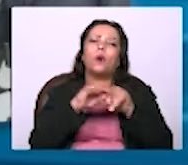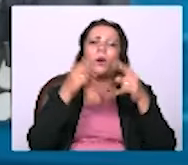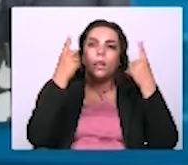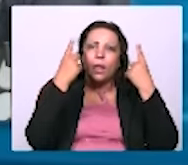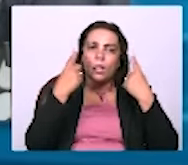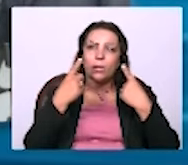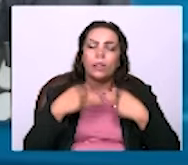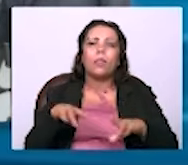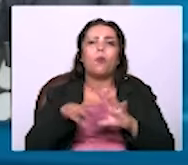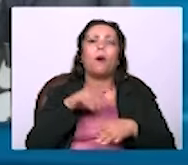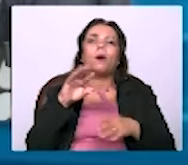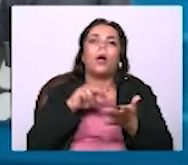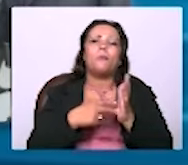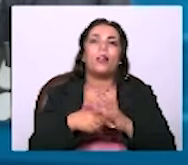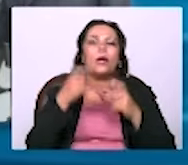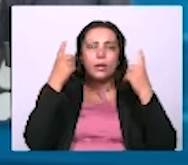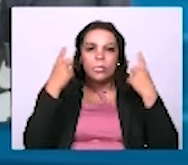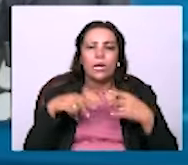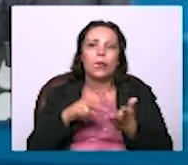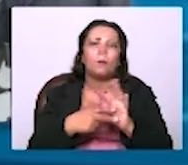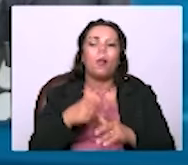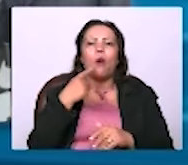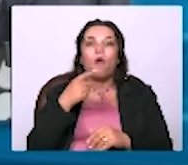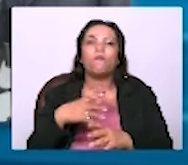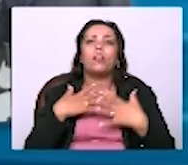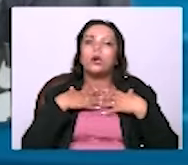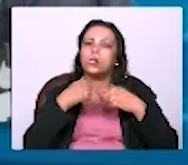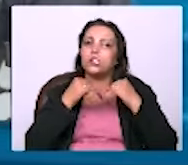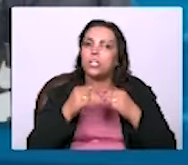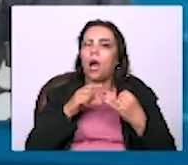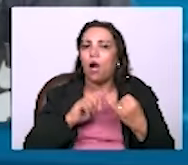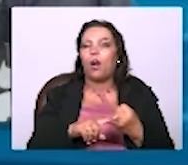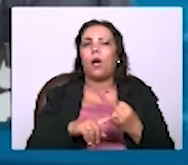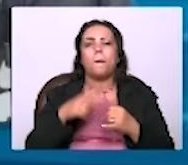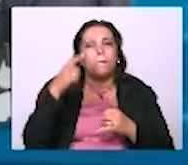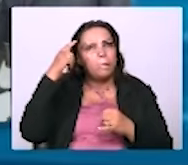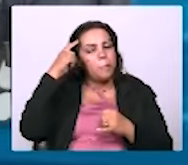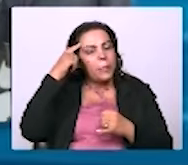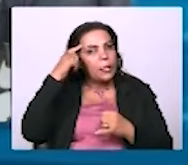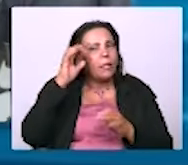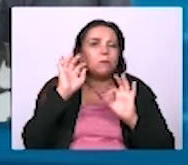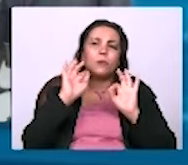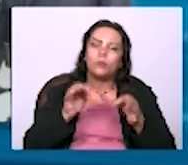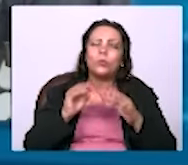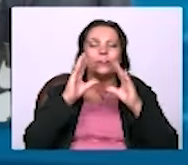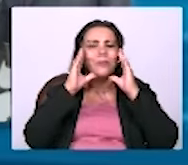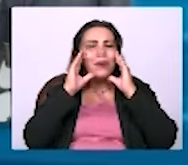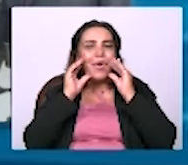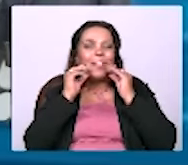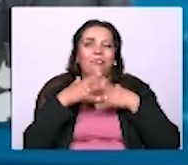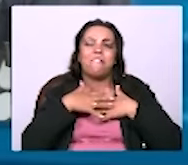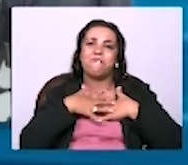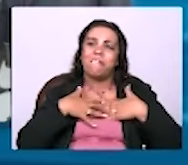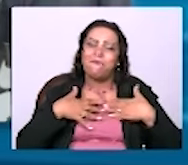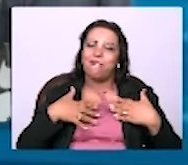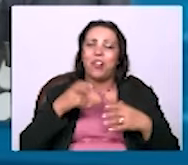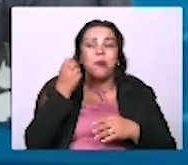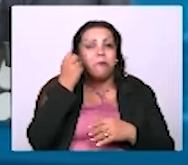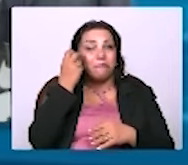وبناء الانسان بمعنى البناء الصحي ايضا المزاج العام والسعاده وفكره